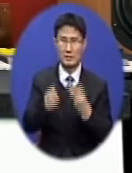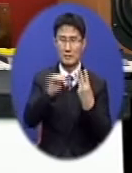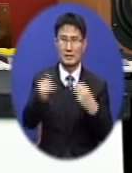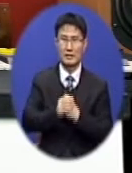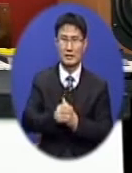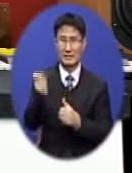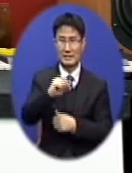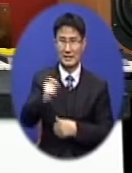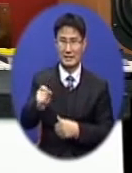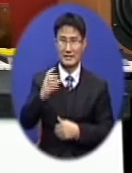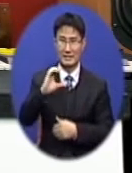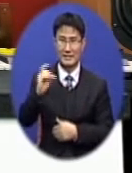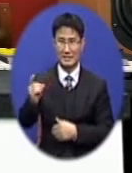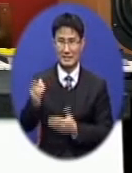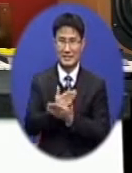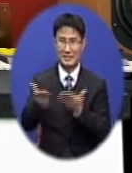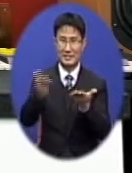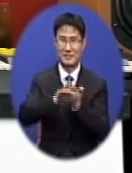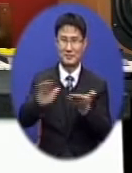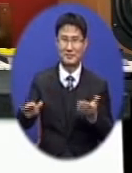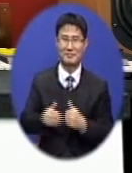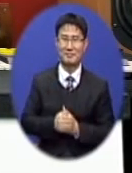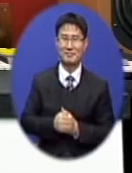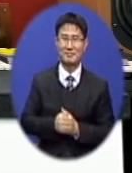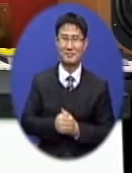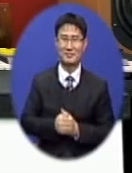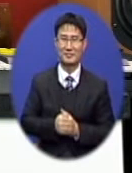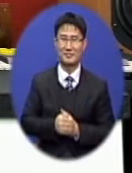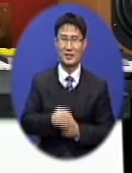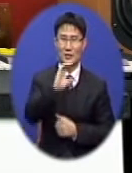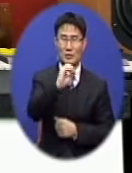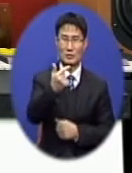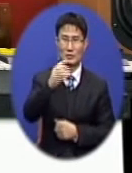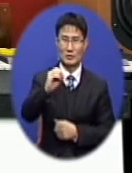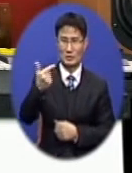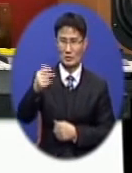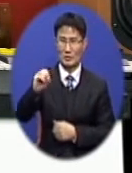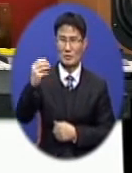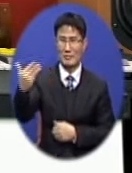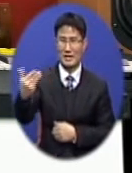CD 보내드리도록 하겠습니다. 네. ARS